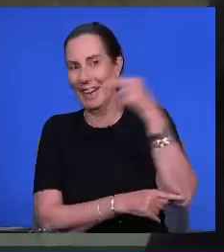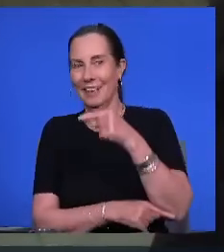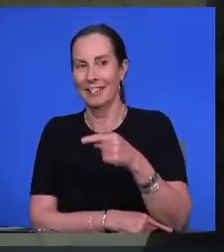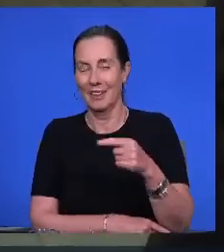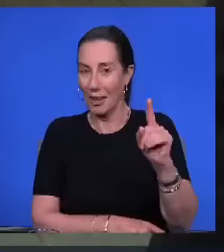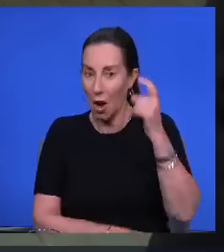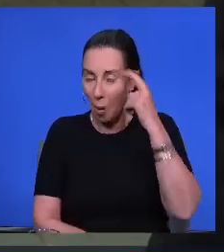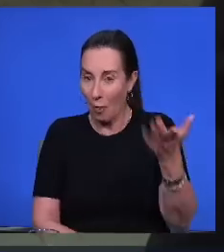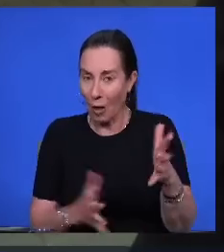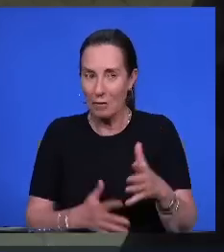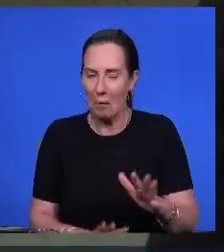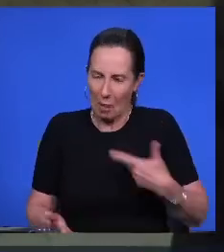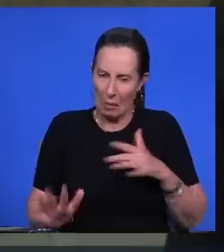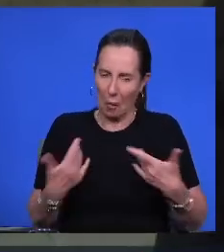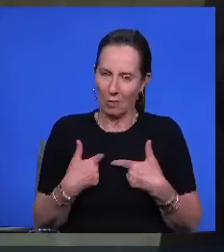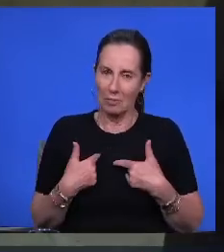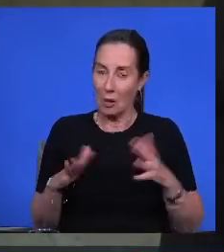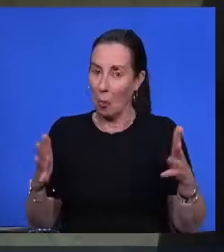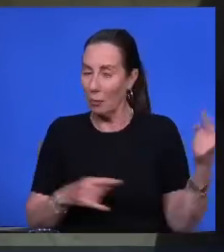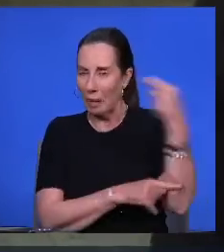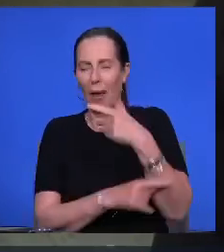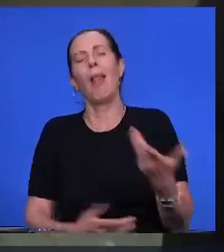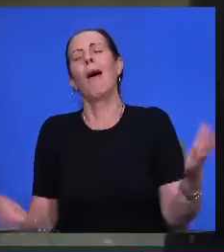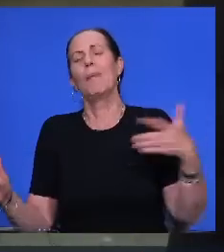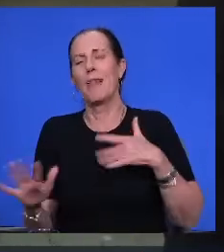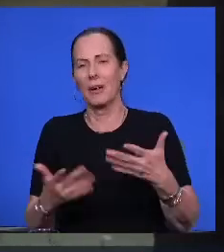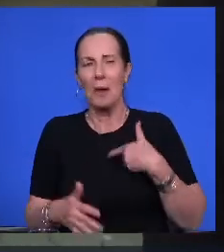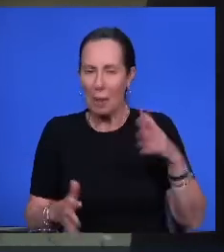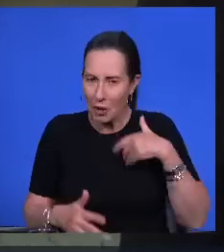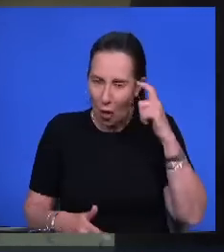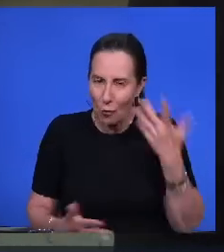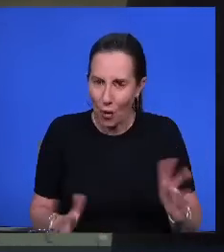ממה יש לחשוש? מהטילים. לא, אין מה לחשוש. למה אני חושש? שיש לנו